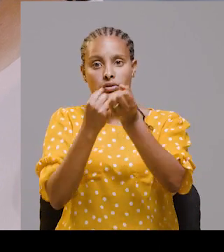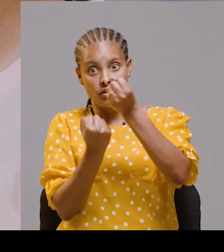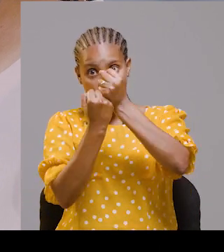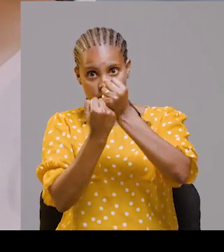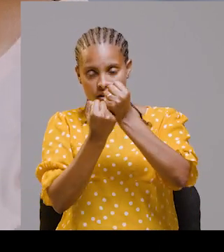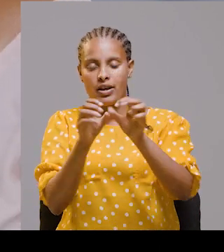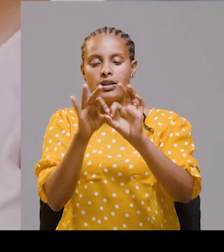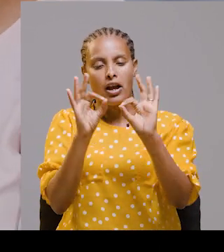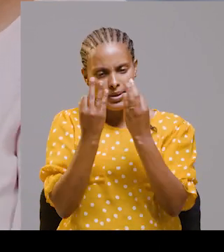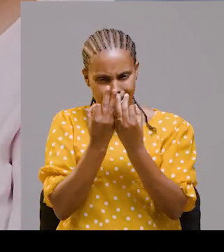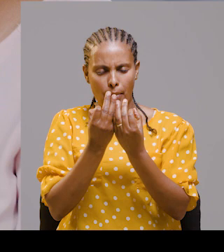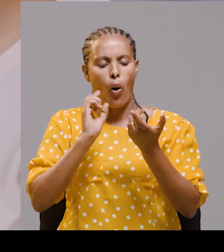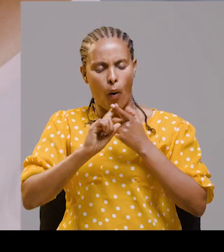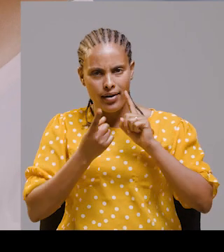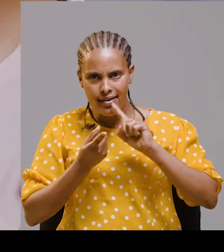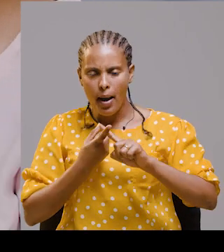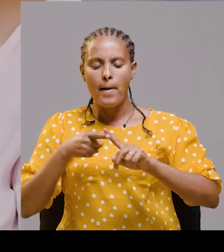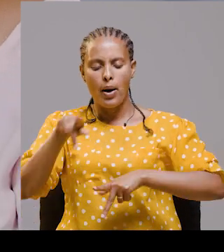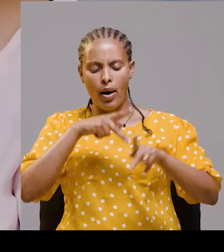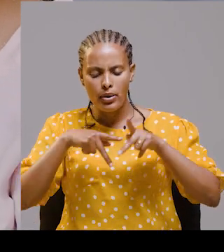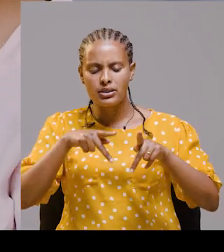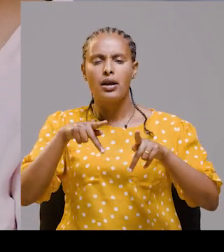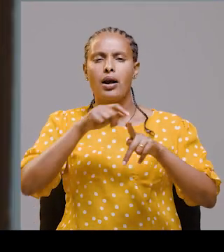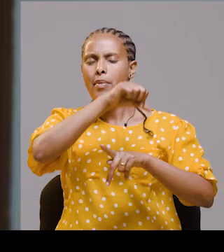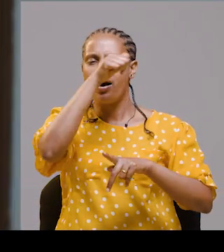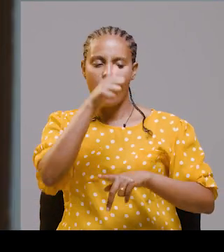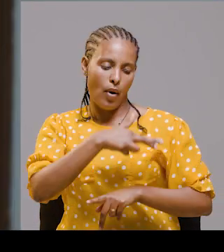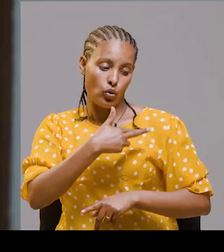ነው ከቤተሰብ ከጓደኛ ከማህበረሰብ ከሃይማኖት